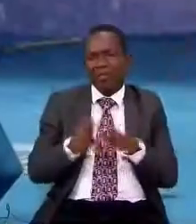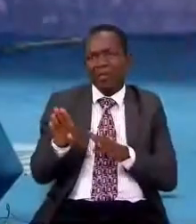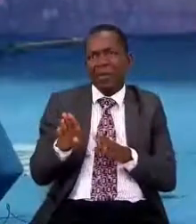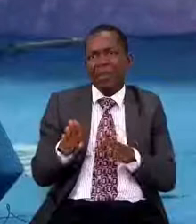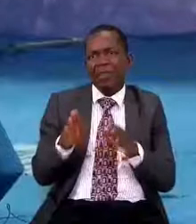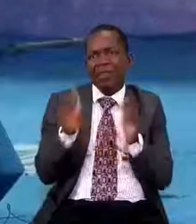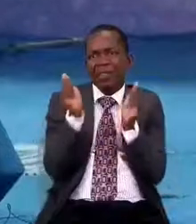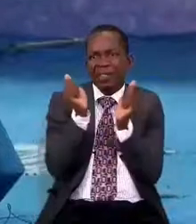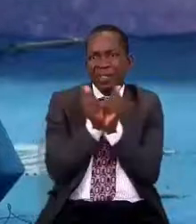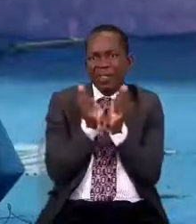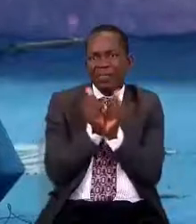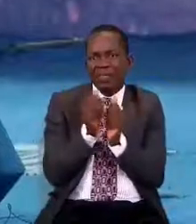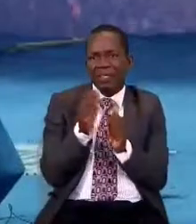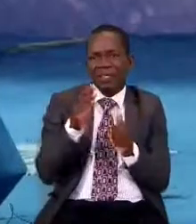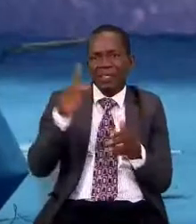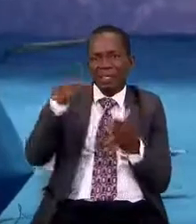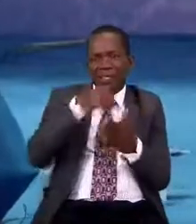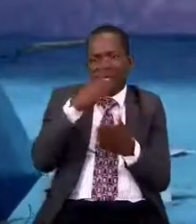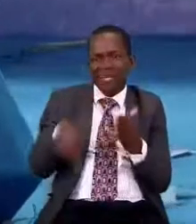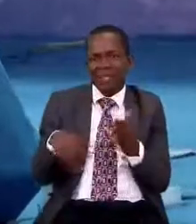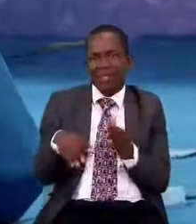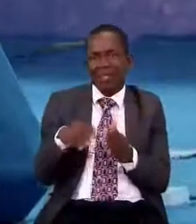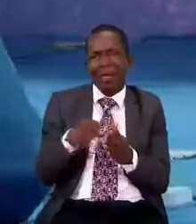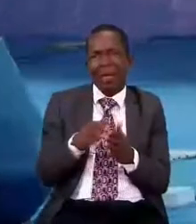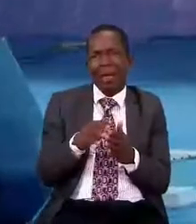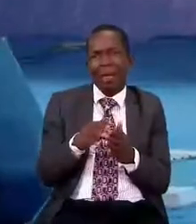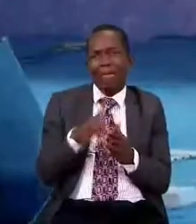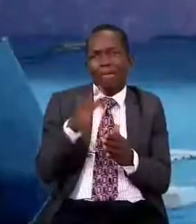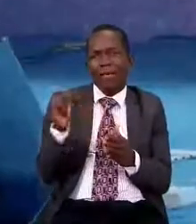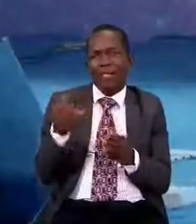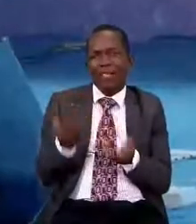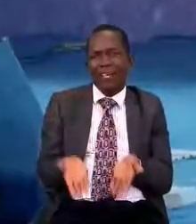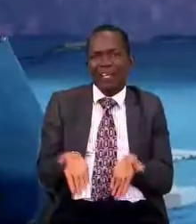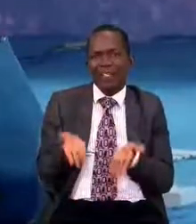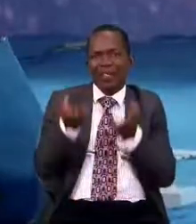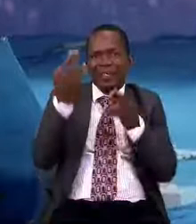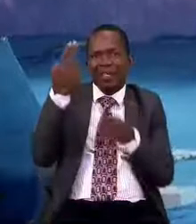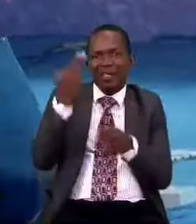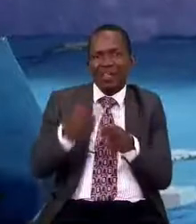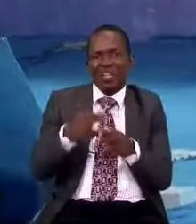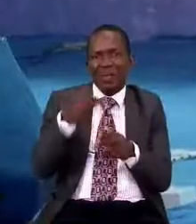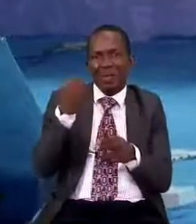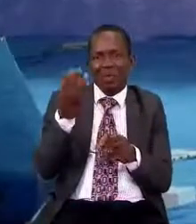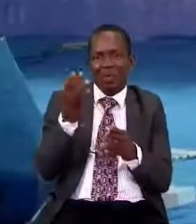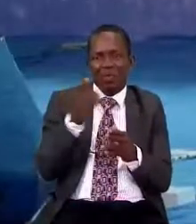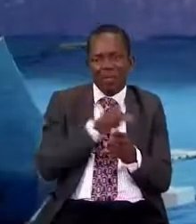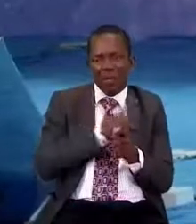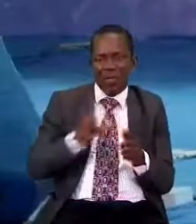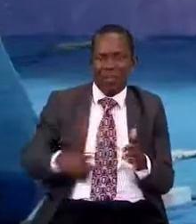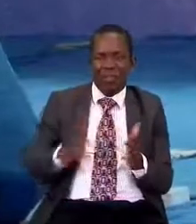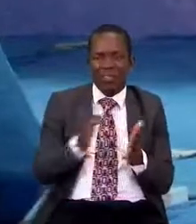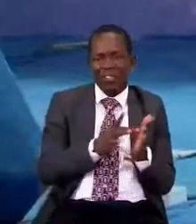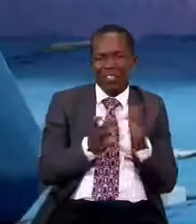l'esclavage annulé par le nom exalté du Seigneur Jésus-Christ. Le nom là est